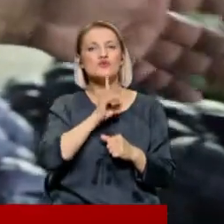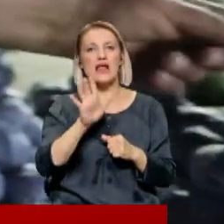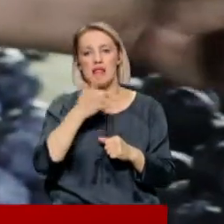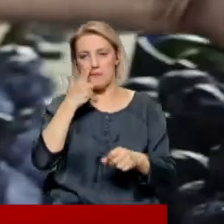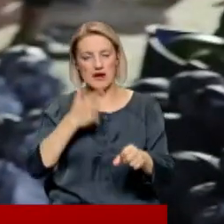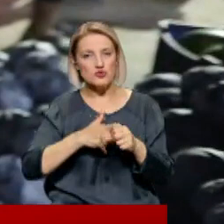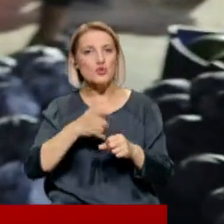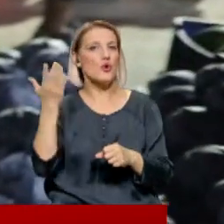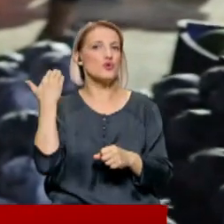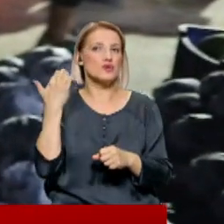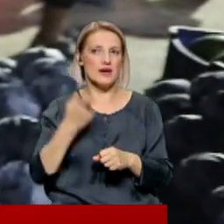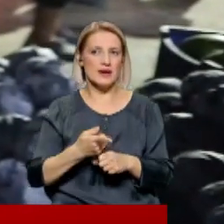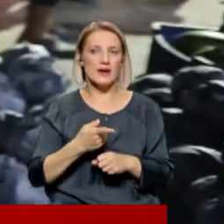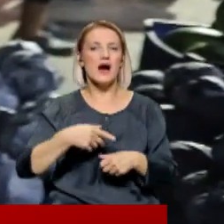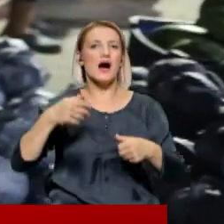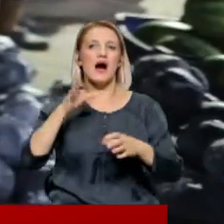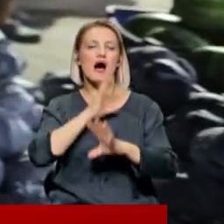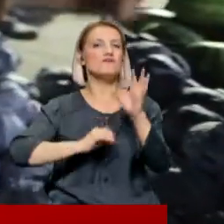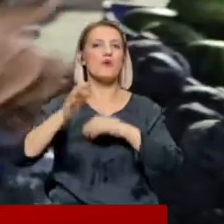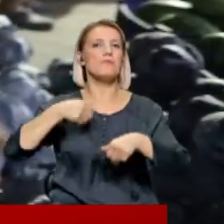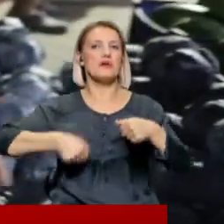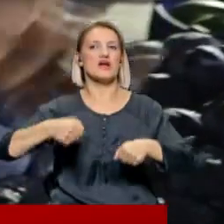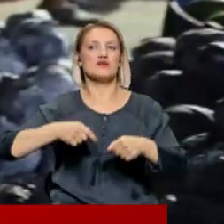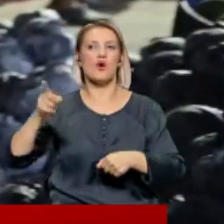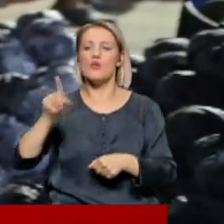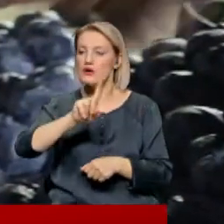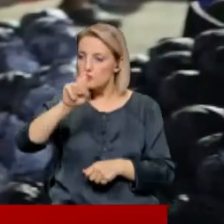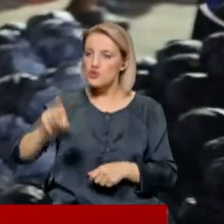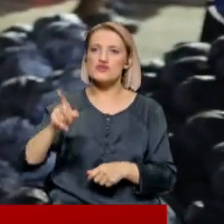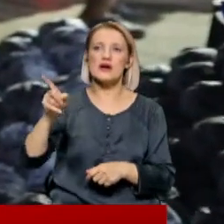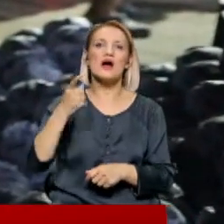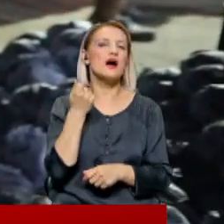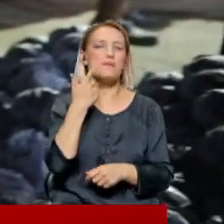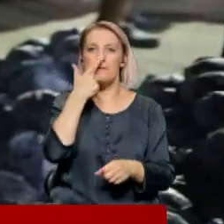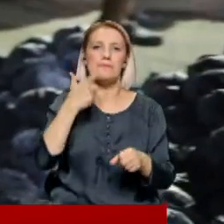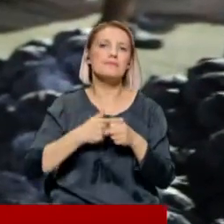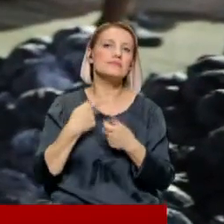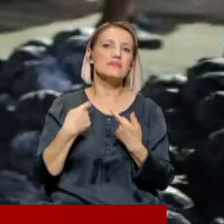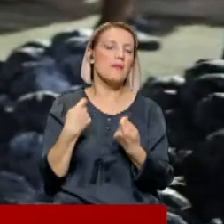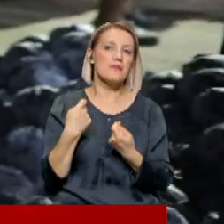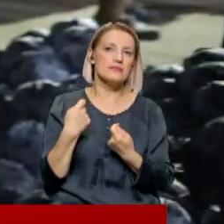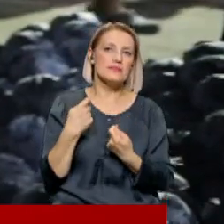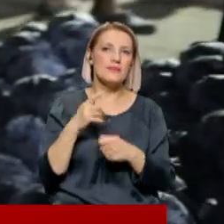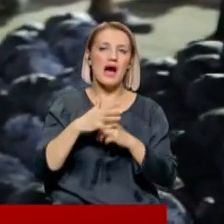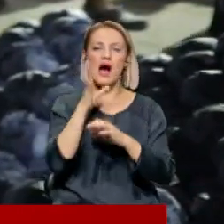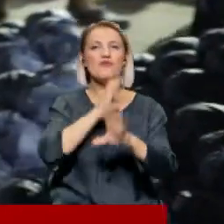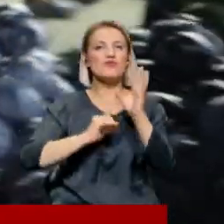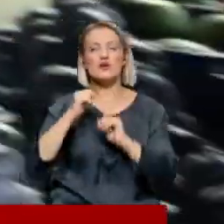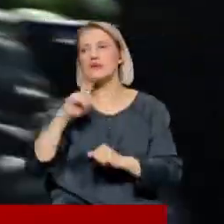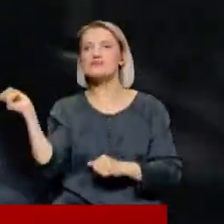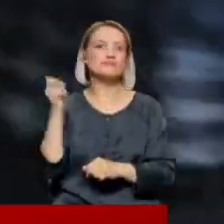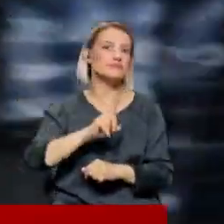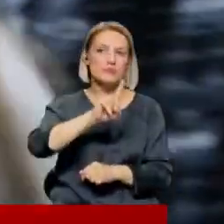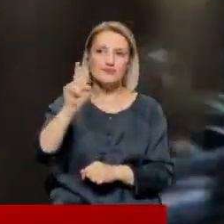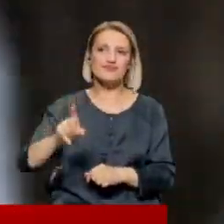Kamyonları mesela bu pazarcı, Afyonlu pazarcısı arkadaş. Ona soracaksın galiba ne kadar mazot yaktığını bir Afyon'dan gelip gidiş. Hadi sorayım o